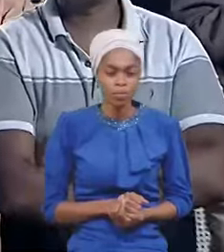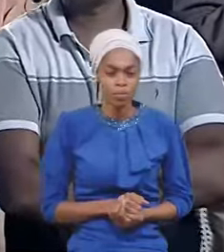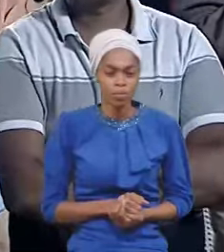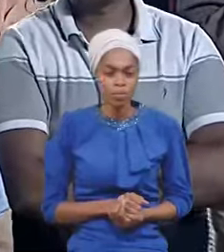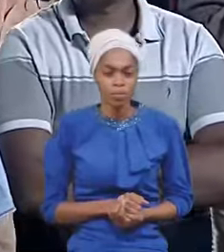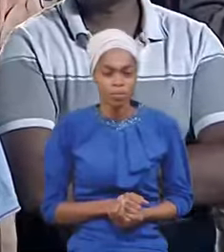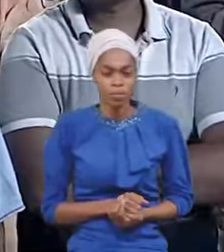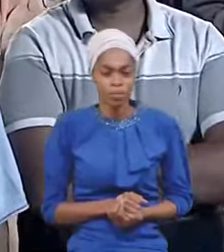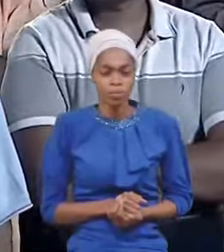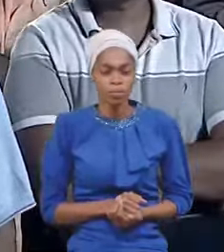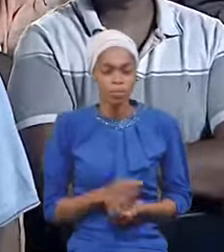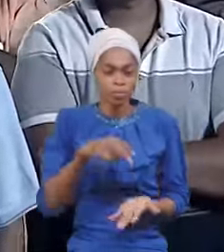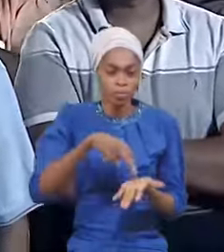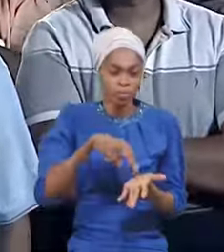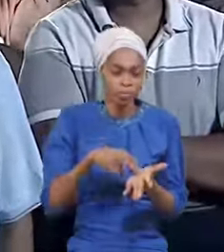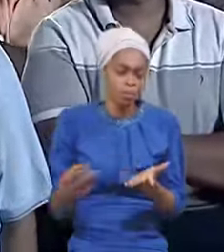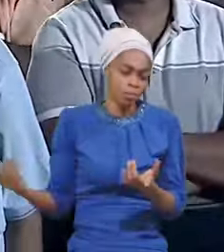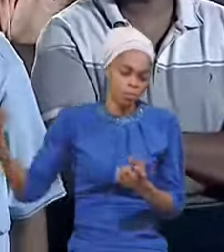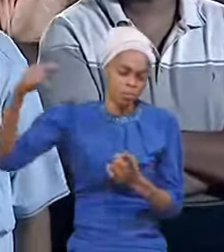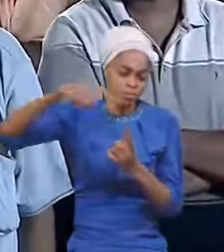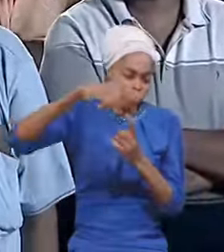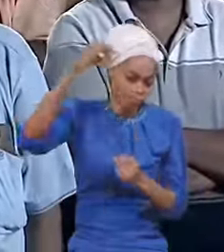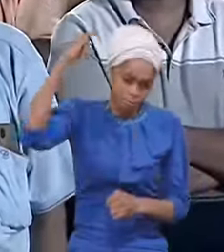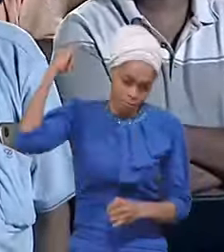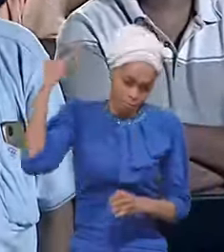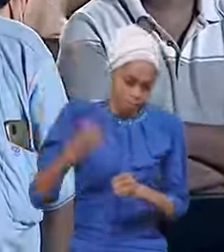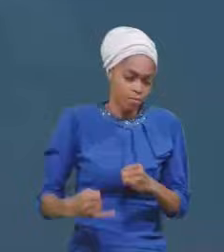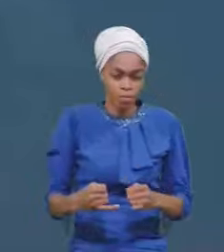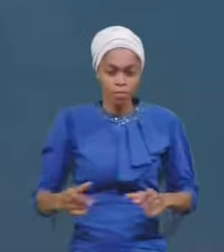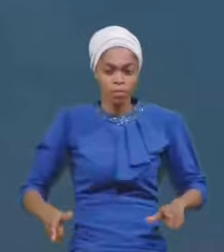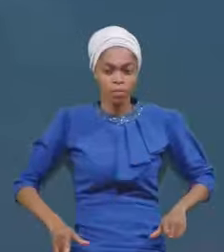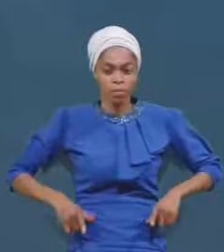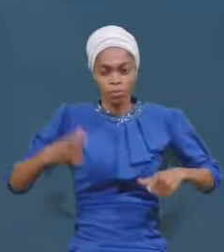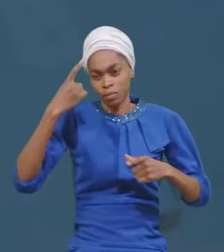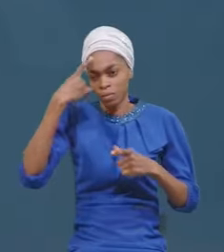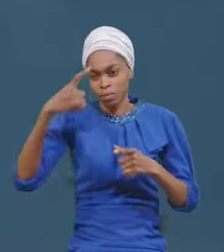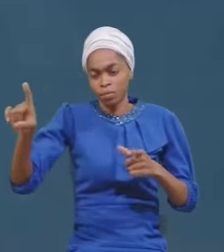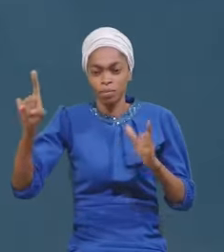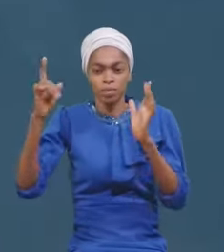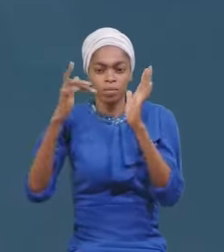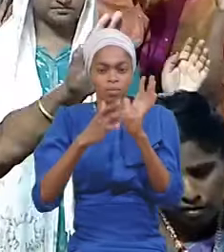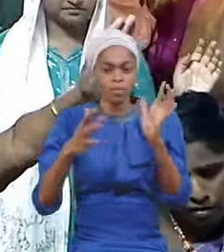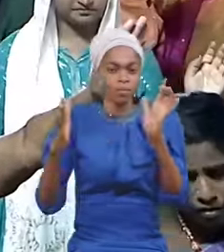రోజు దర్శించారో, ఈ ప్రాంగణము నుంచి వారు సంపూర్ణ గృహాలకు వెళ్ళుదురు గాక.